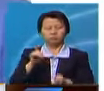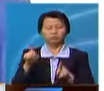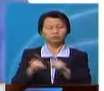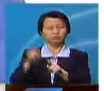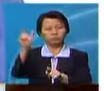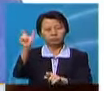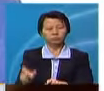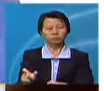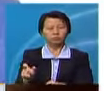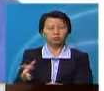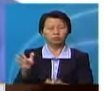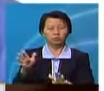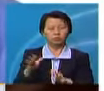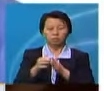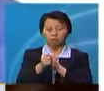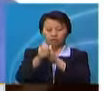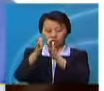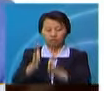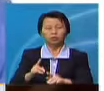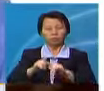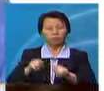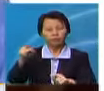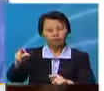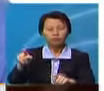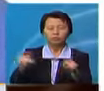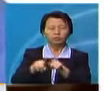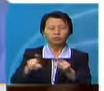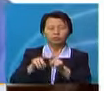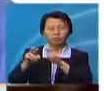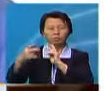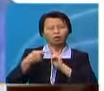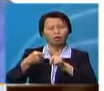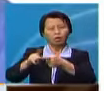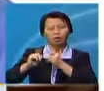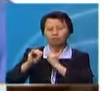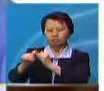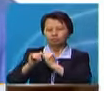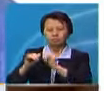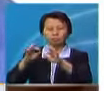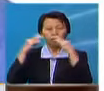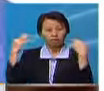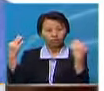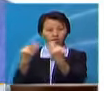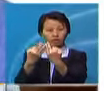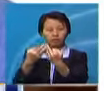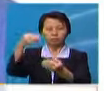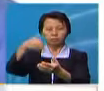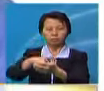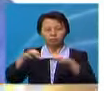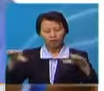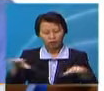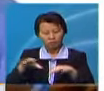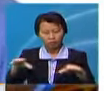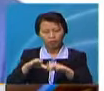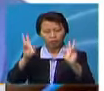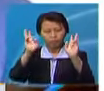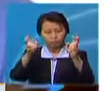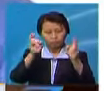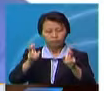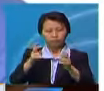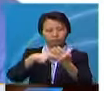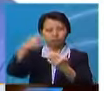seorang pemimpin, dia meletakkan diri dia sebagai seorang rakan dan keluarga dalam melaksanakan